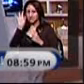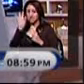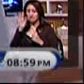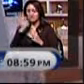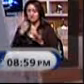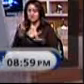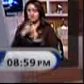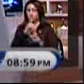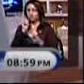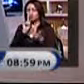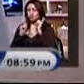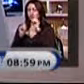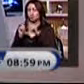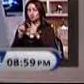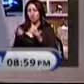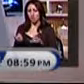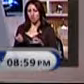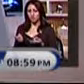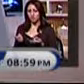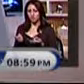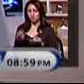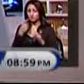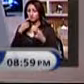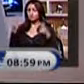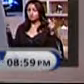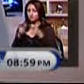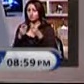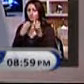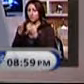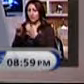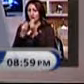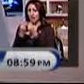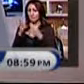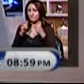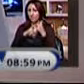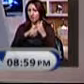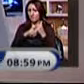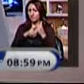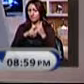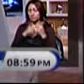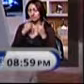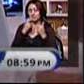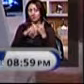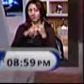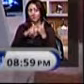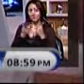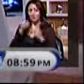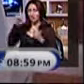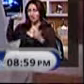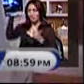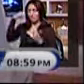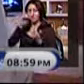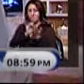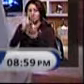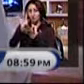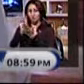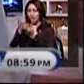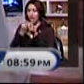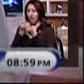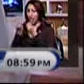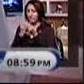الناس عايزه. هل هم قبلوا دعوات الحوار يعني؟ ولا يعني يقال ان هم بيرفضوا اي دعوات للحوار؟ فين الحوار اذا كنت انت اول ما جيت؟ هو ادى فرصه لاي